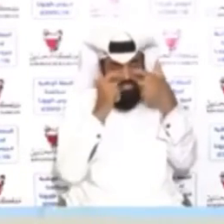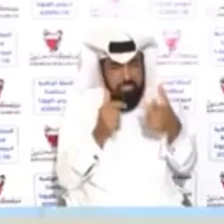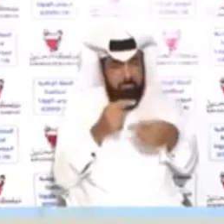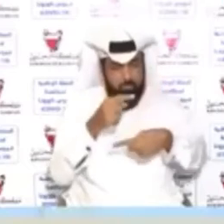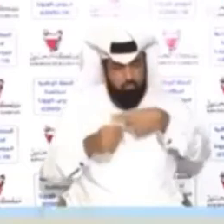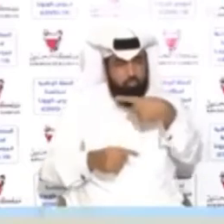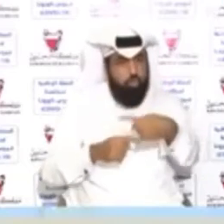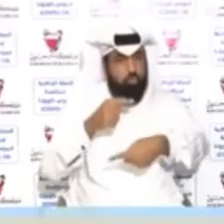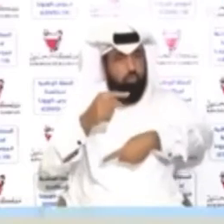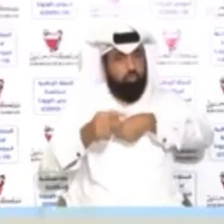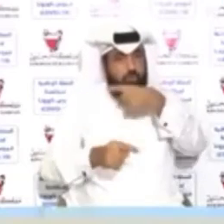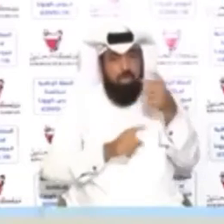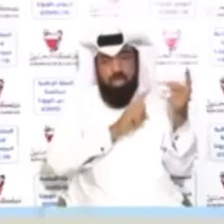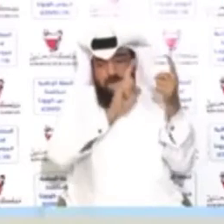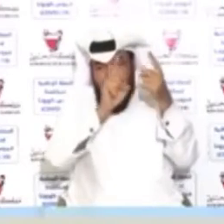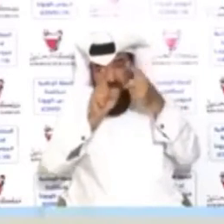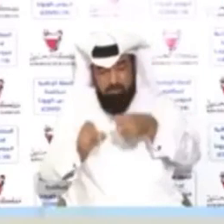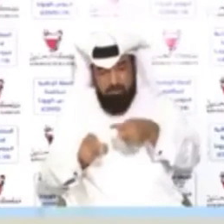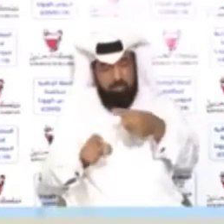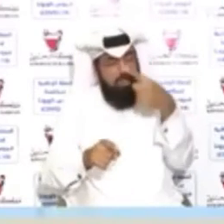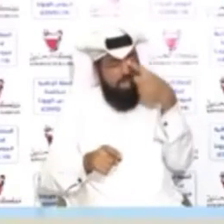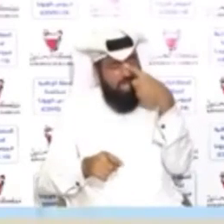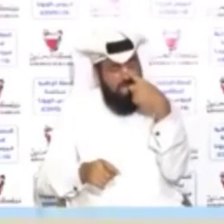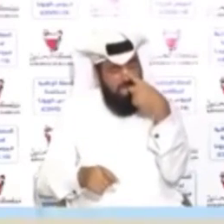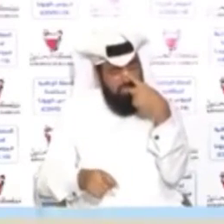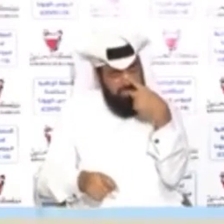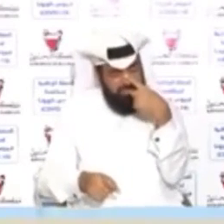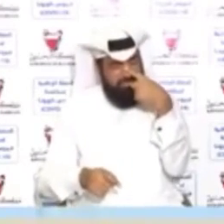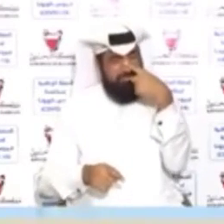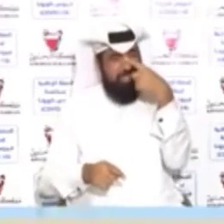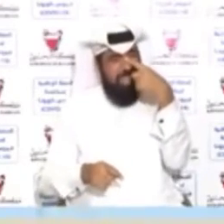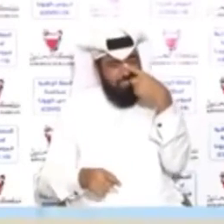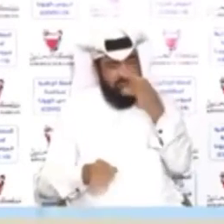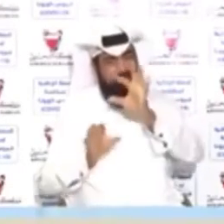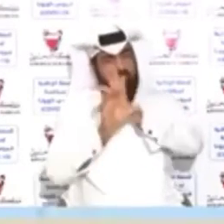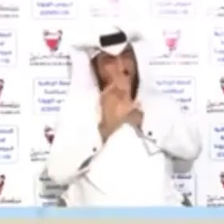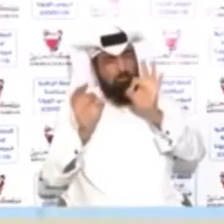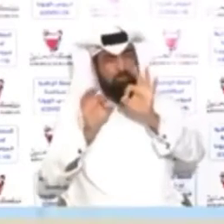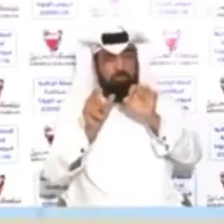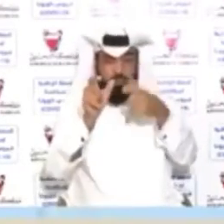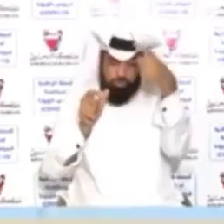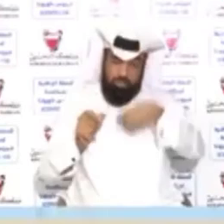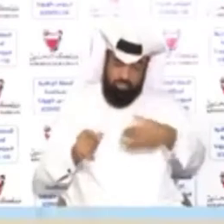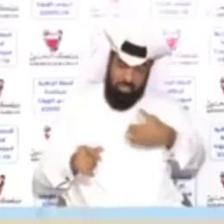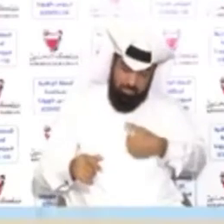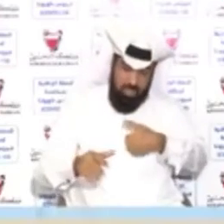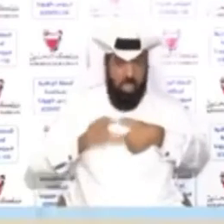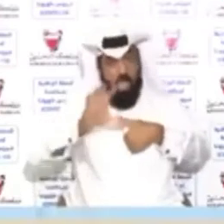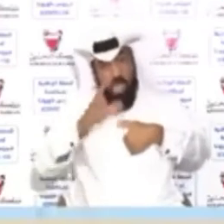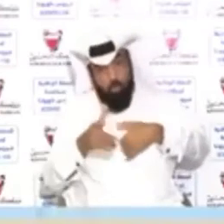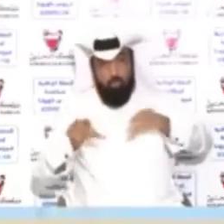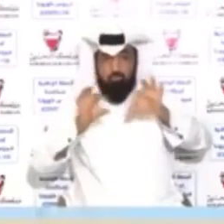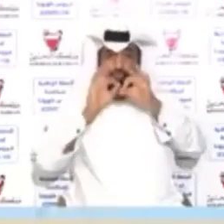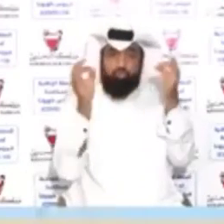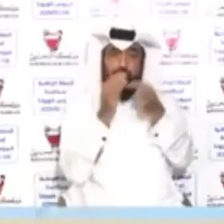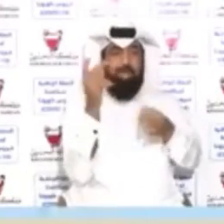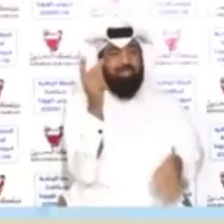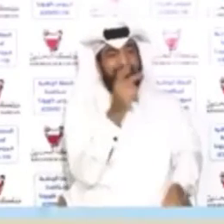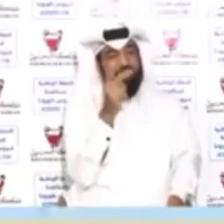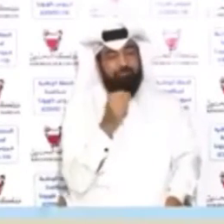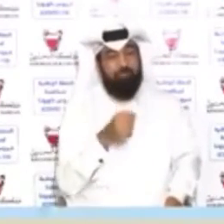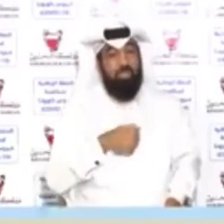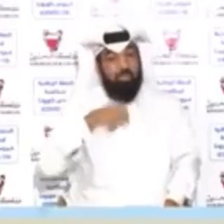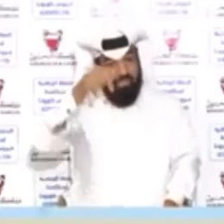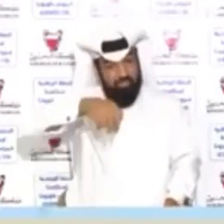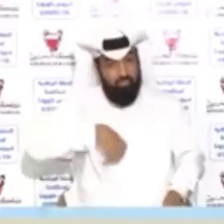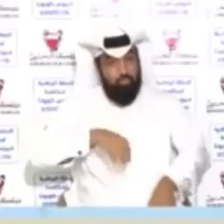في الإجراءات الاحترازية الشخصية والمجتمعية في التعامل مع هذا الفيروس. ومن هنا أحب أن أؤكد